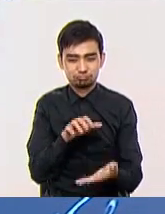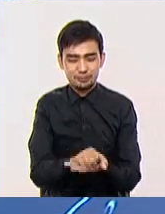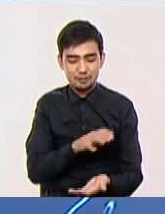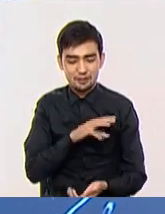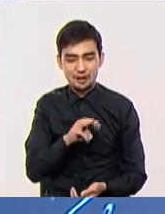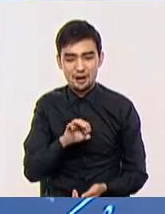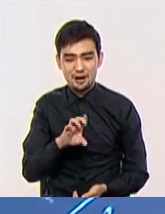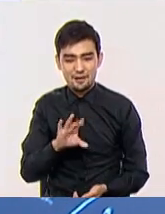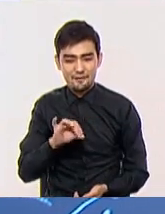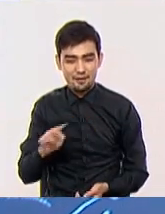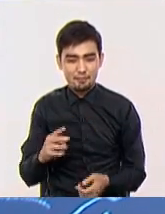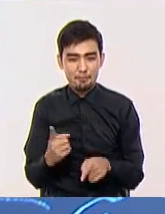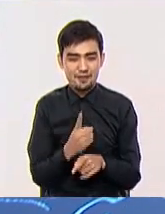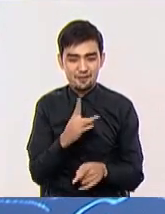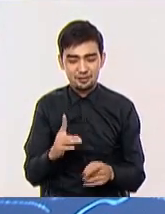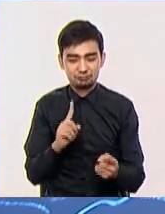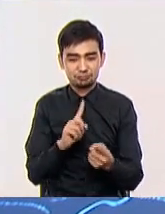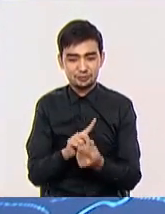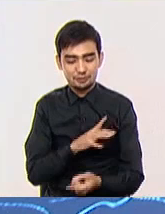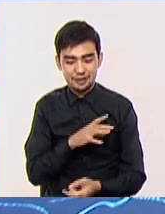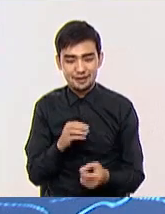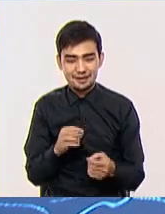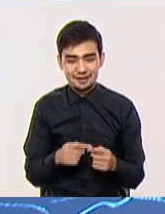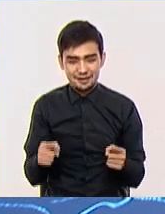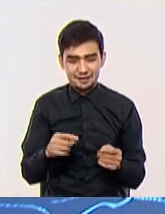Талибан өкілімен алғашқы рет кездесіп отыр. Ал осыдан